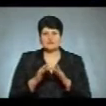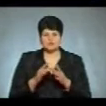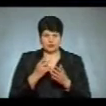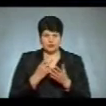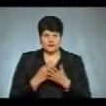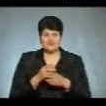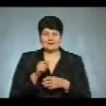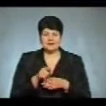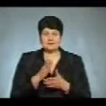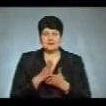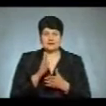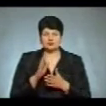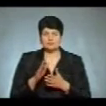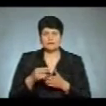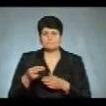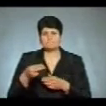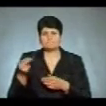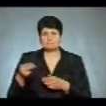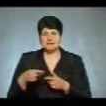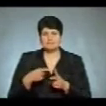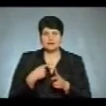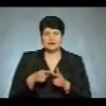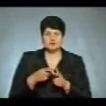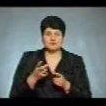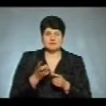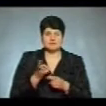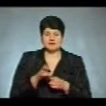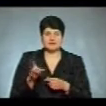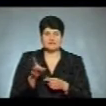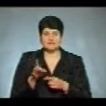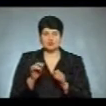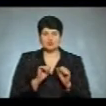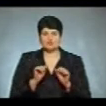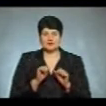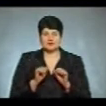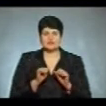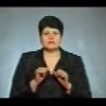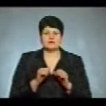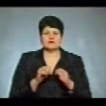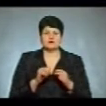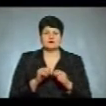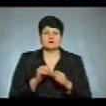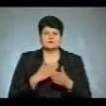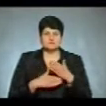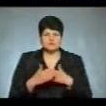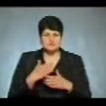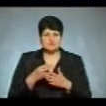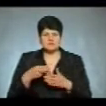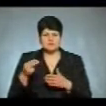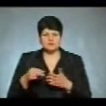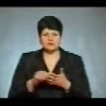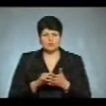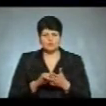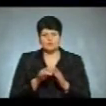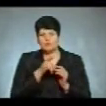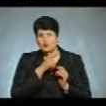вигляді, там має бути електронний підпис, або ж треба прийти до районного управління соцзахисту та підписати документ особисто